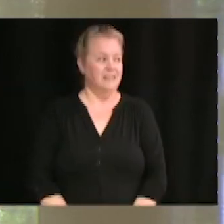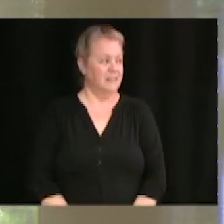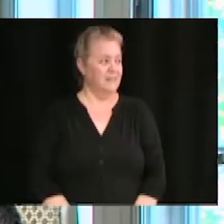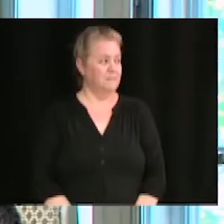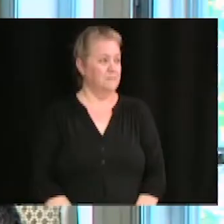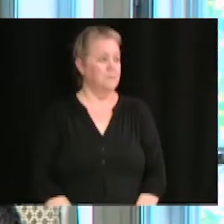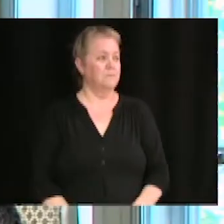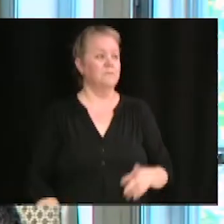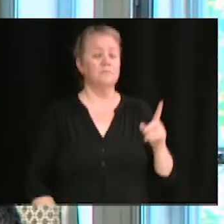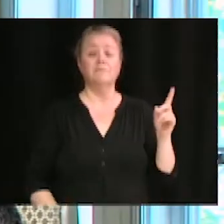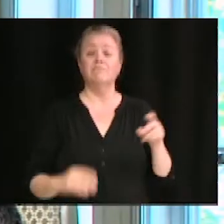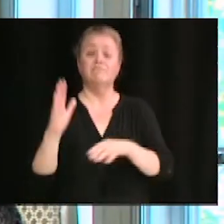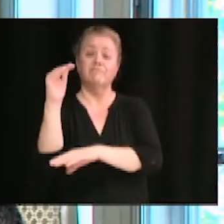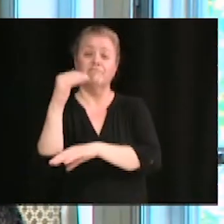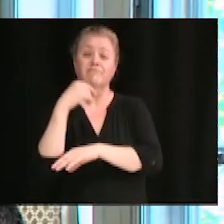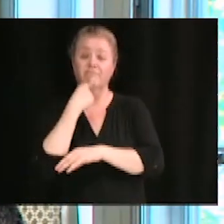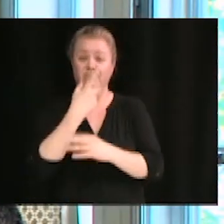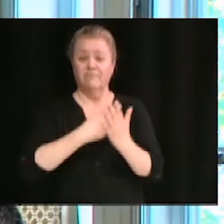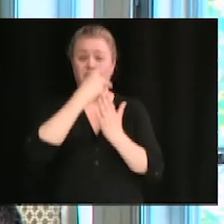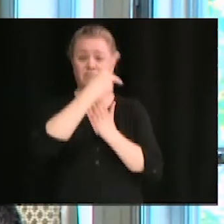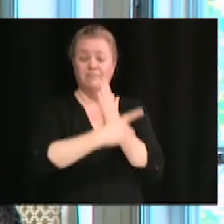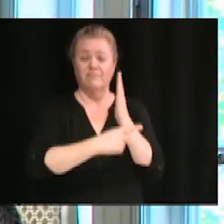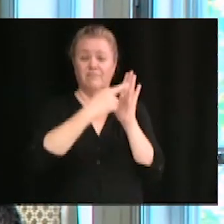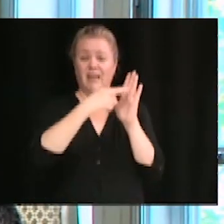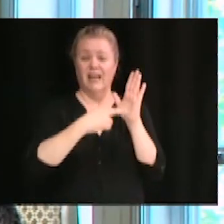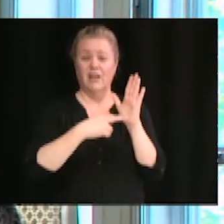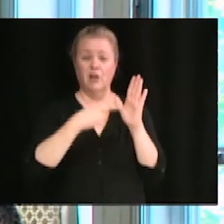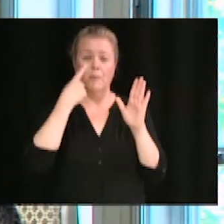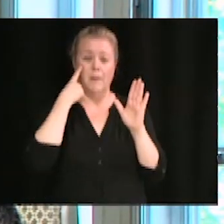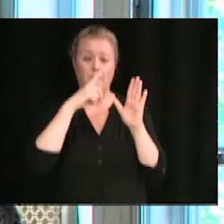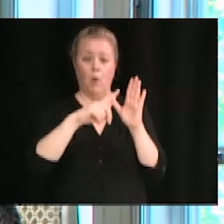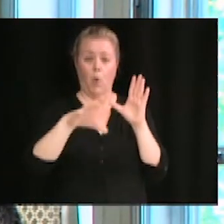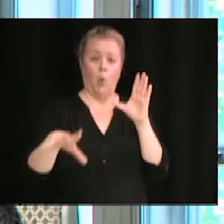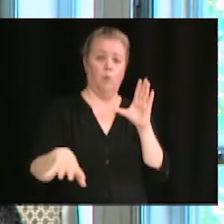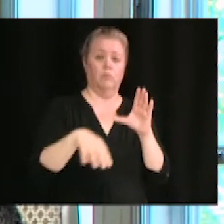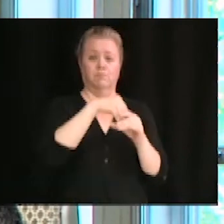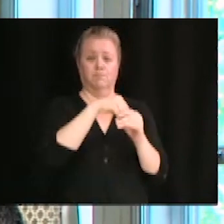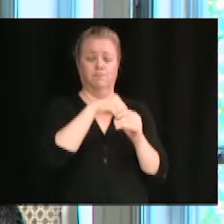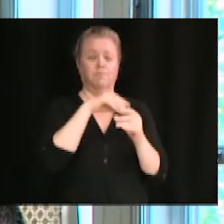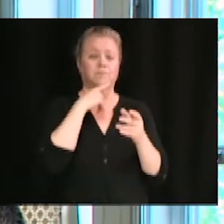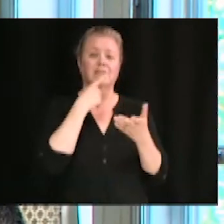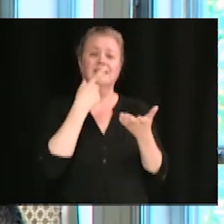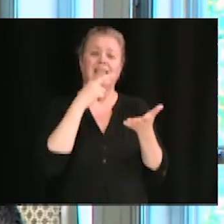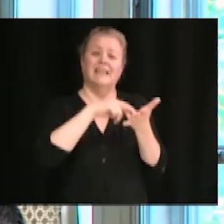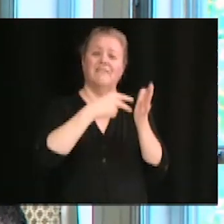Projet de règlement qui vise à venir inclure la définition d'accessoire.